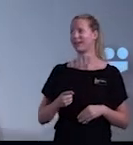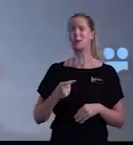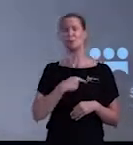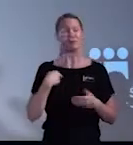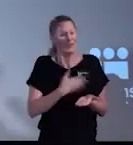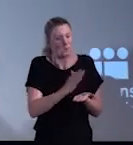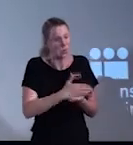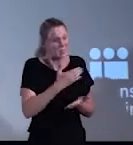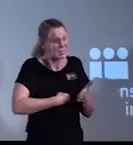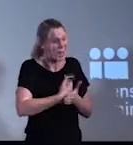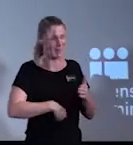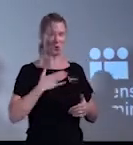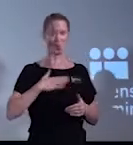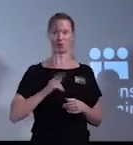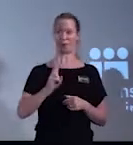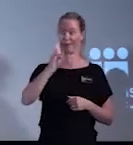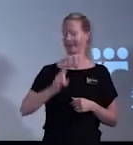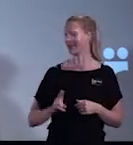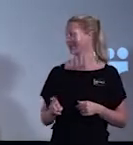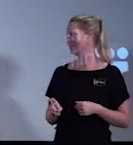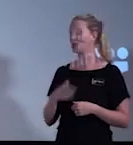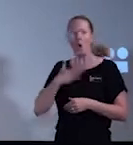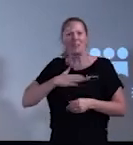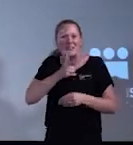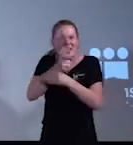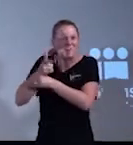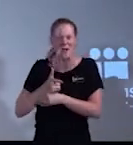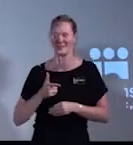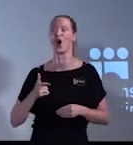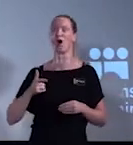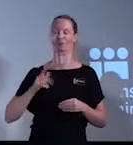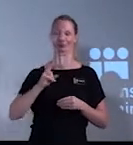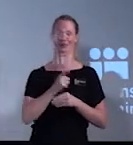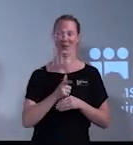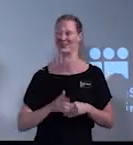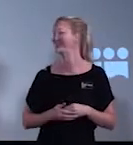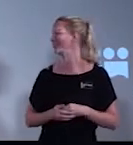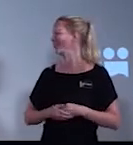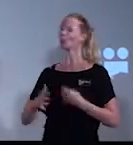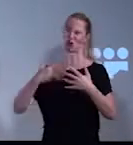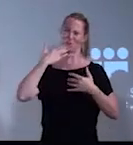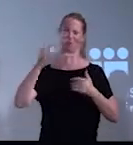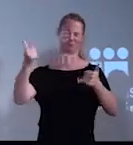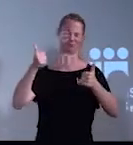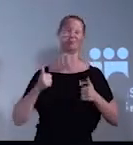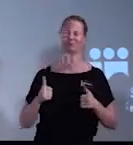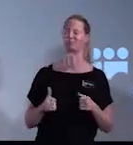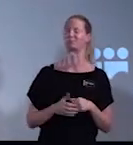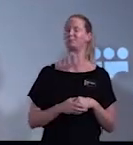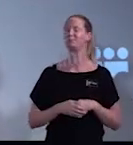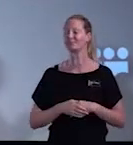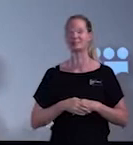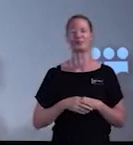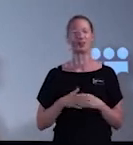kommer fortsätta. Ja, det hoppas jag verkligen. Jag hoppas att de filmar det här. Ja, det gör de. Och du gör det bra. Nej,